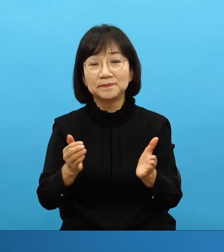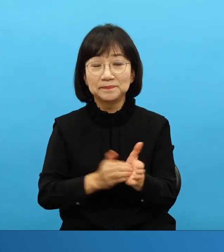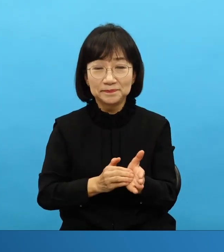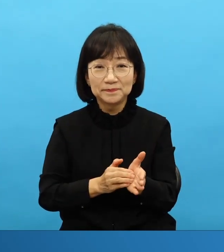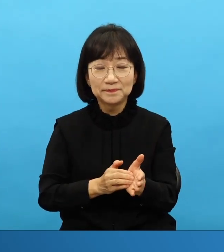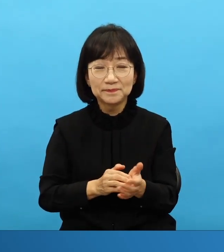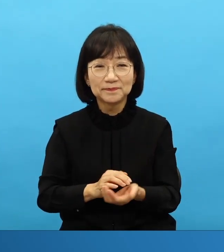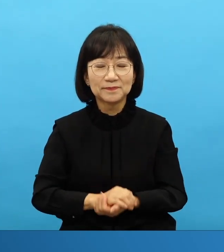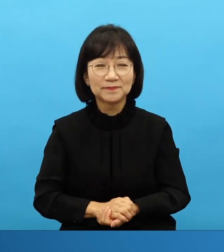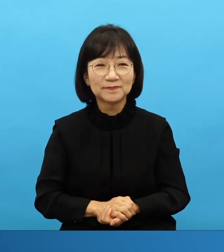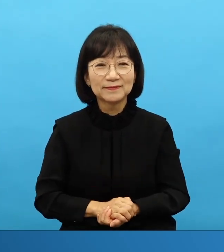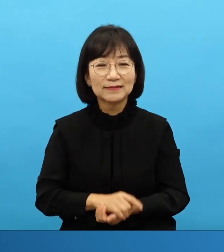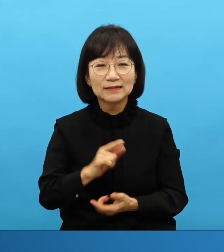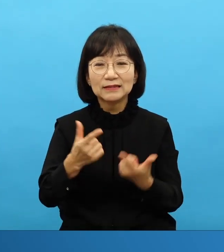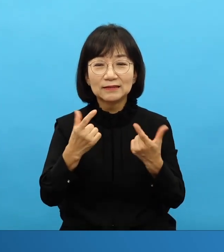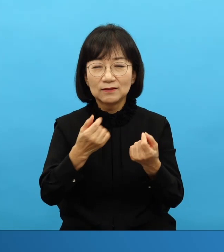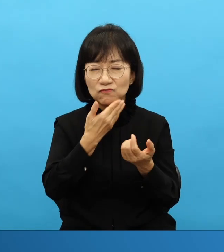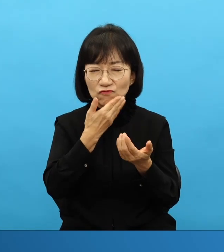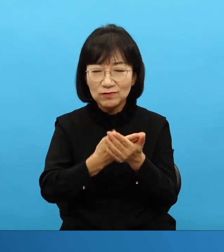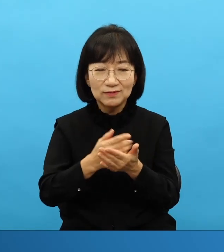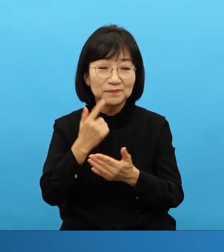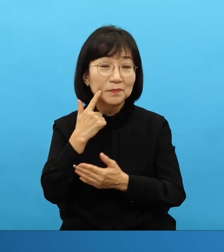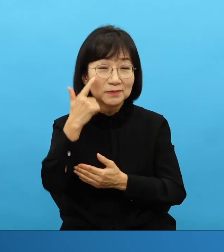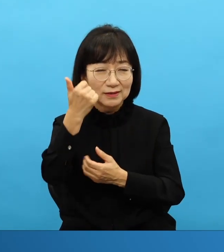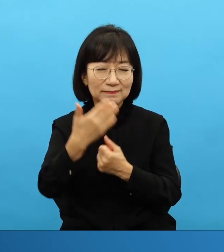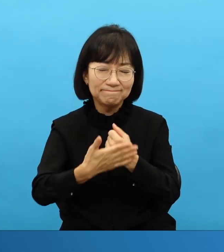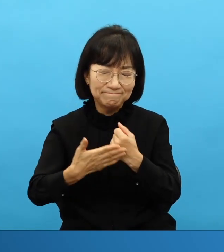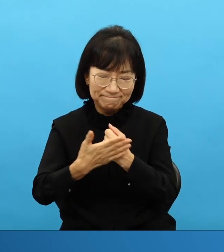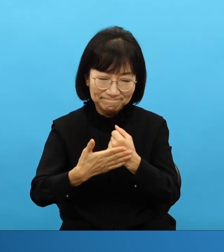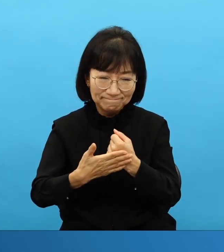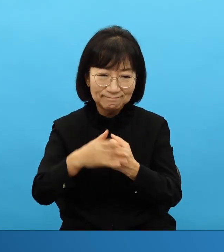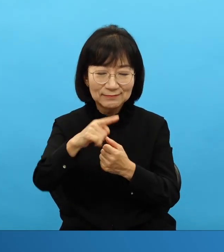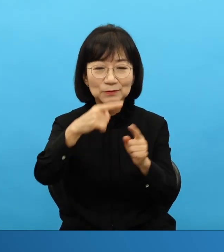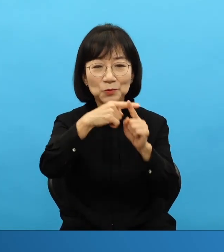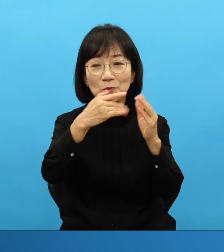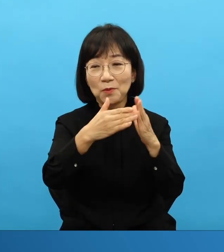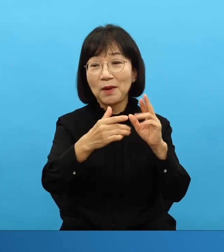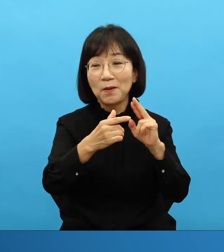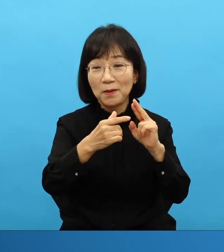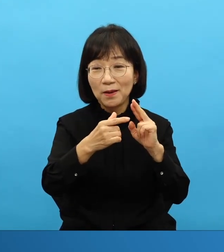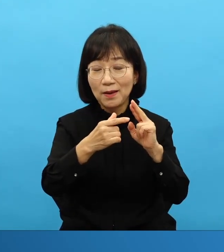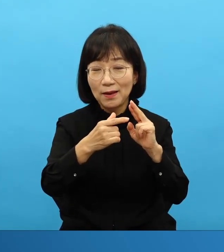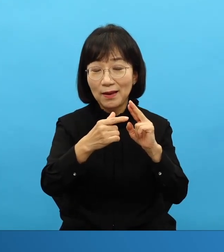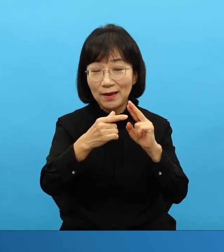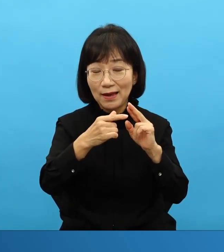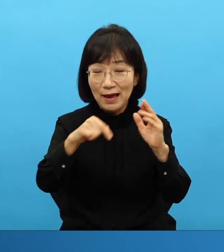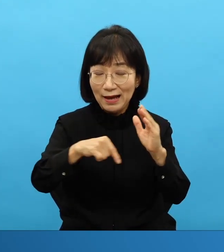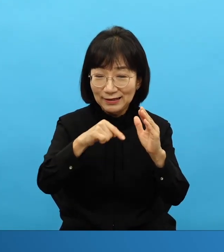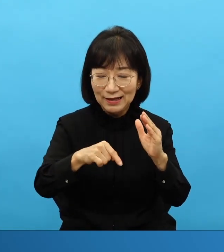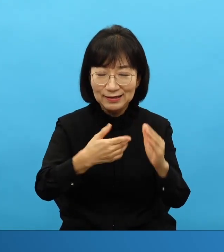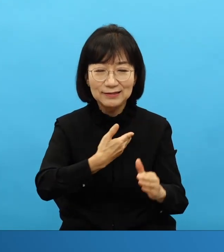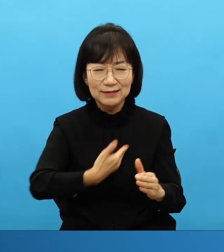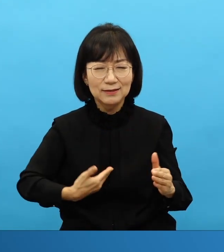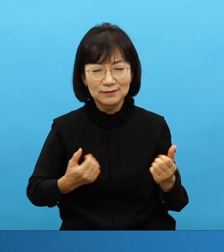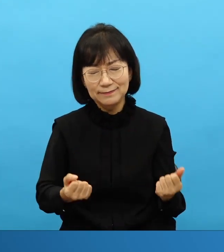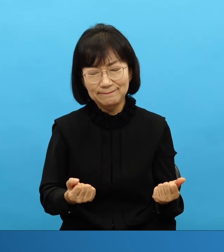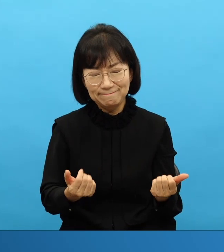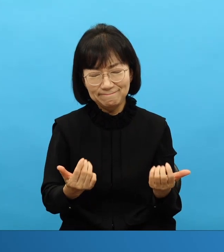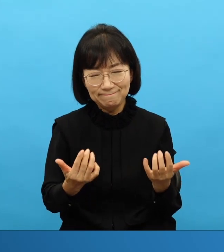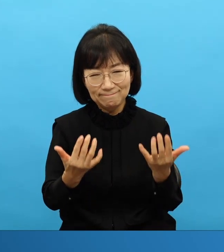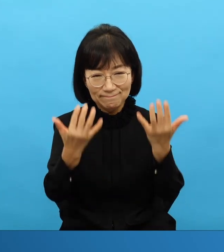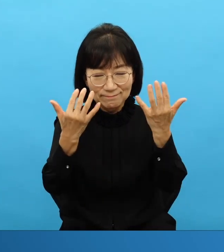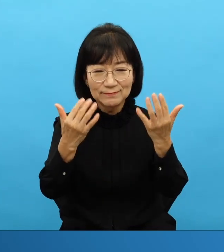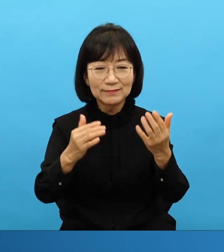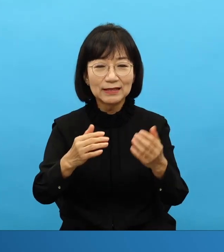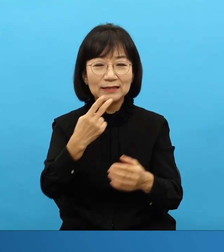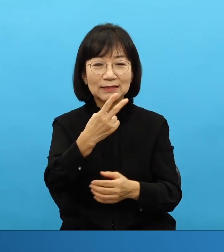귀한 목사님이 계시기 때문에 그 교회를 통하여 그 제자들이 일어나서 237을 살리게 되는 거예요. 因为有这